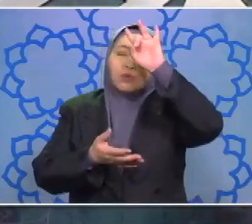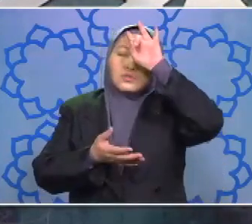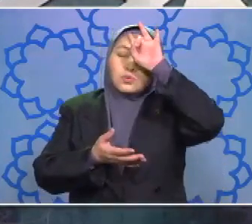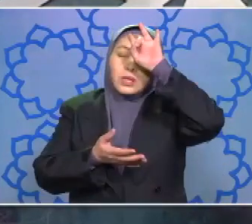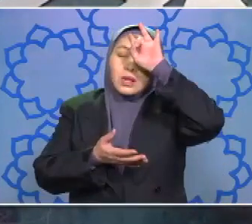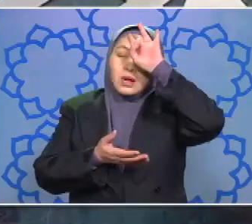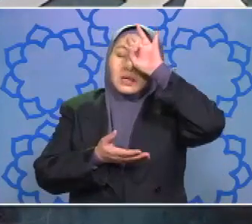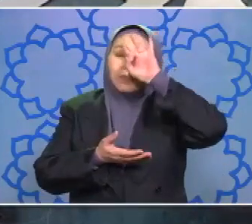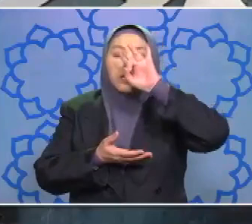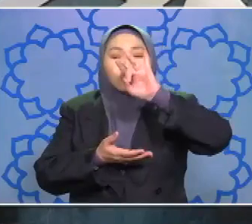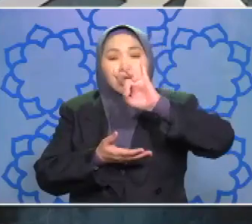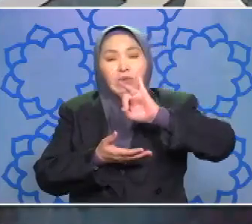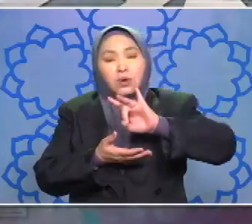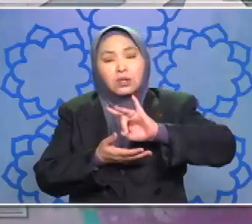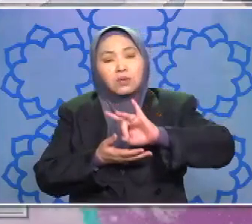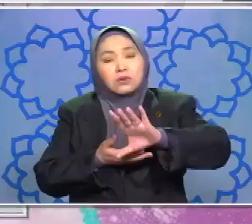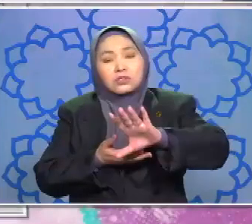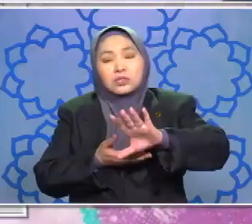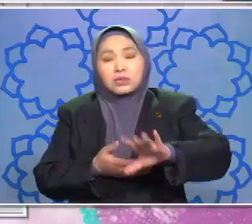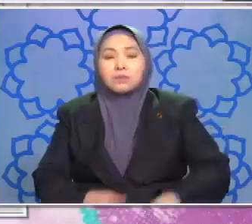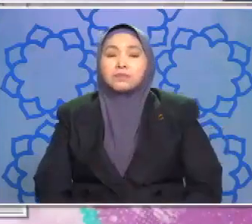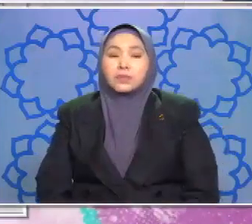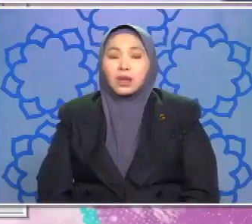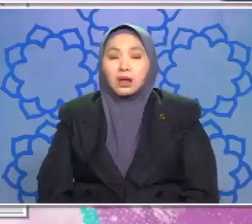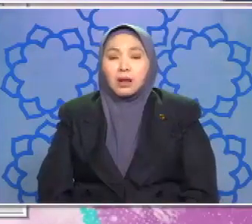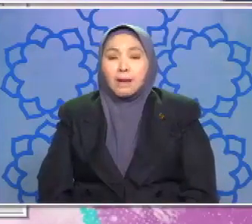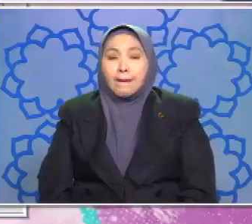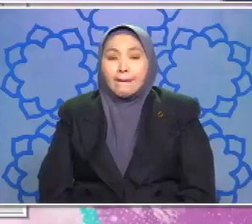A'udzubillahi minasyaitonirrajim.